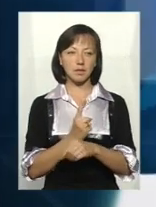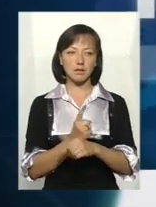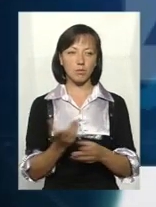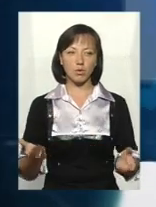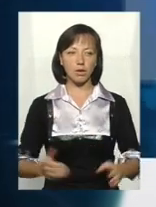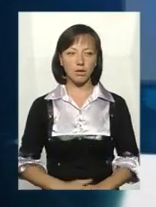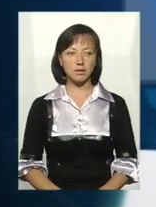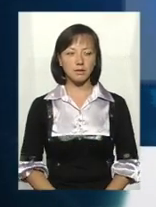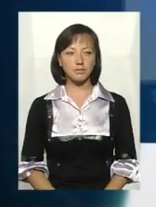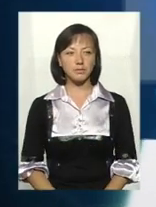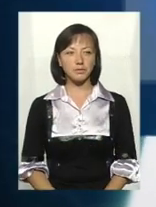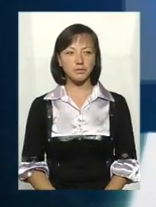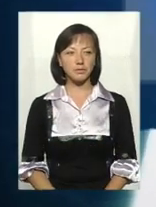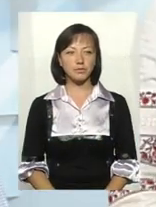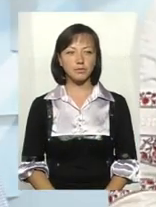забороняється.